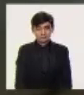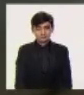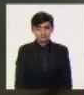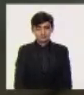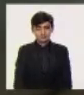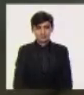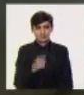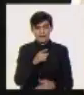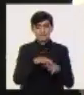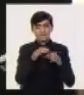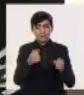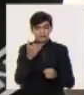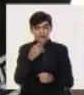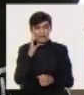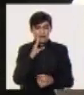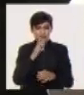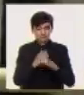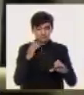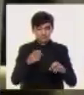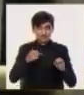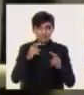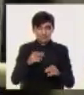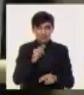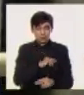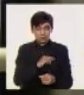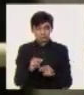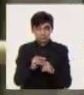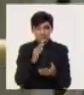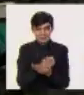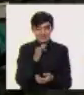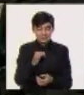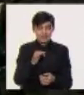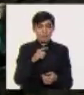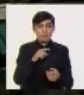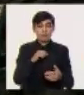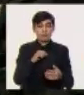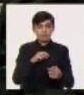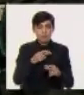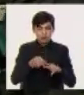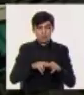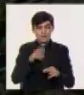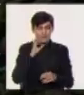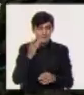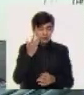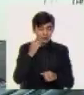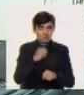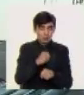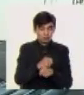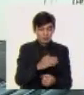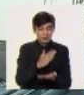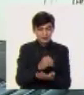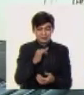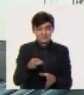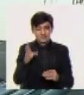Ал жергілікті билік өкілдері су құбырын алмастыру жұмыстары жүргізіліп жатқандықтан судың жиі өшетінін мойындап отыр. Оның үстіне